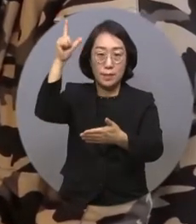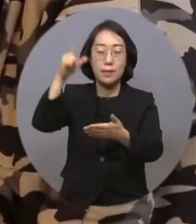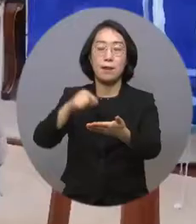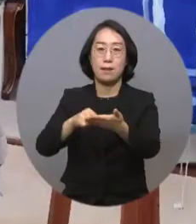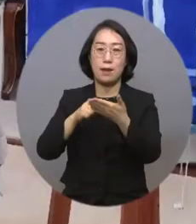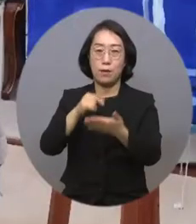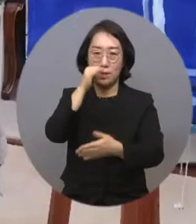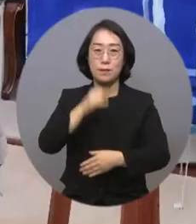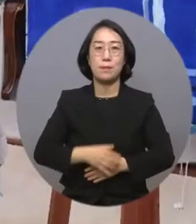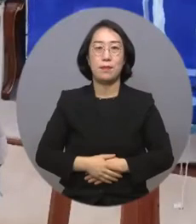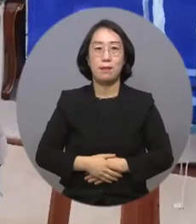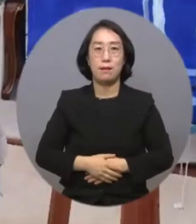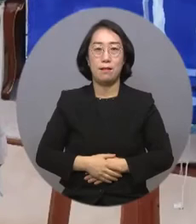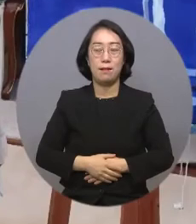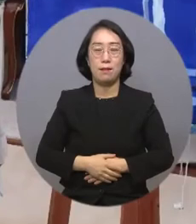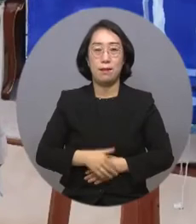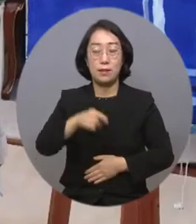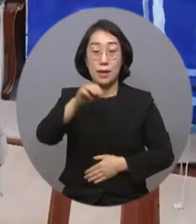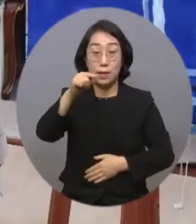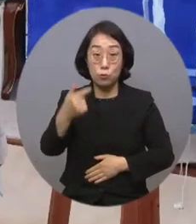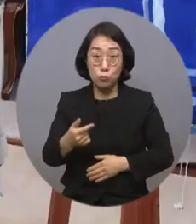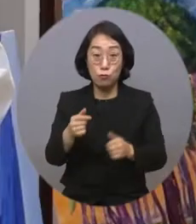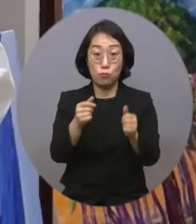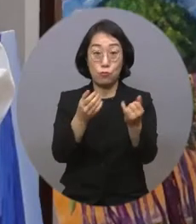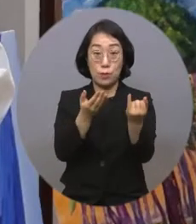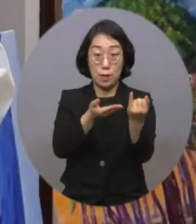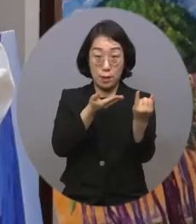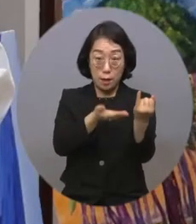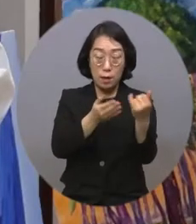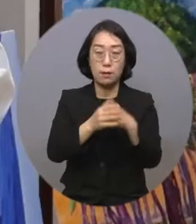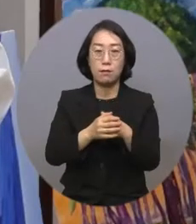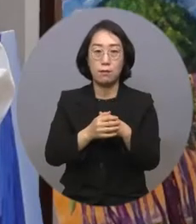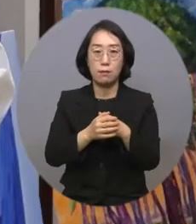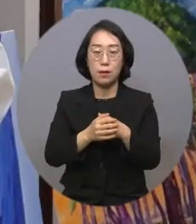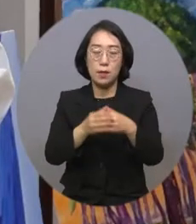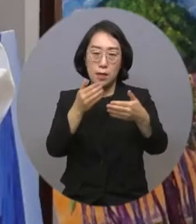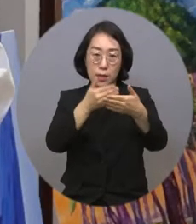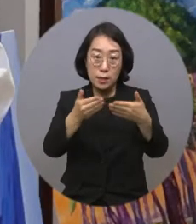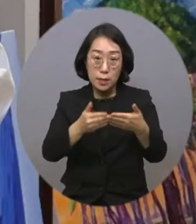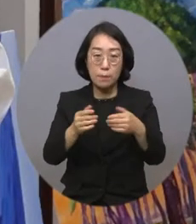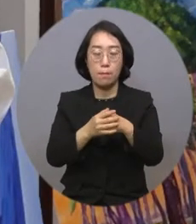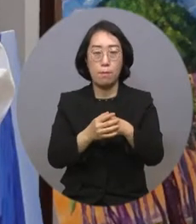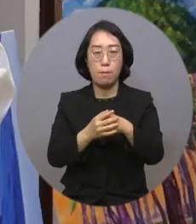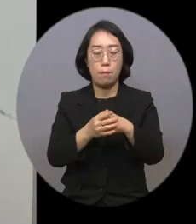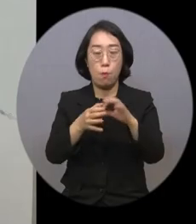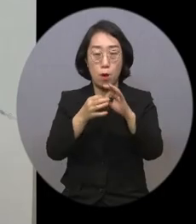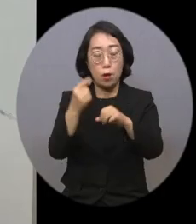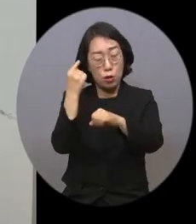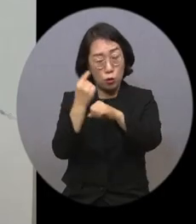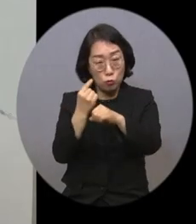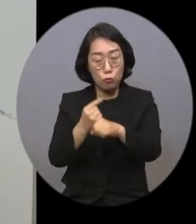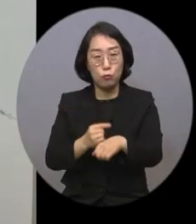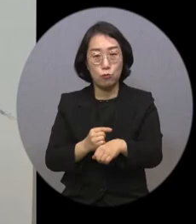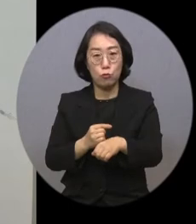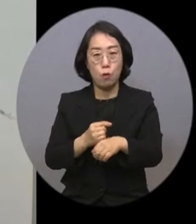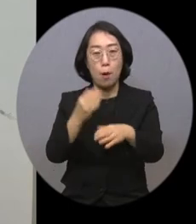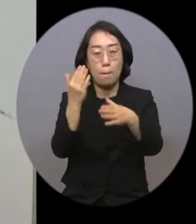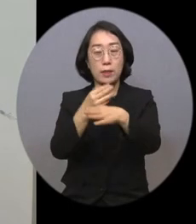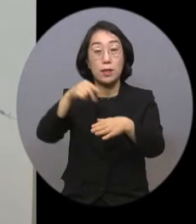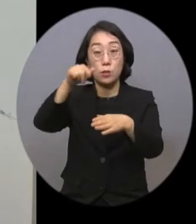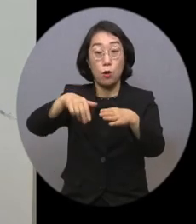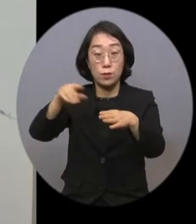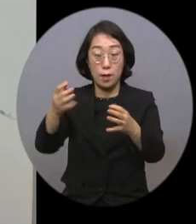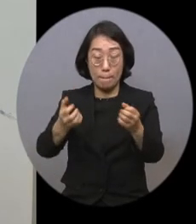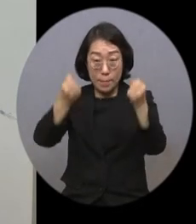묻어납니다. 장순 작가는 현대 미술에 나타난 소나무 그림의 표현 방법 연구로 석사 논문 학위를